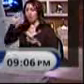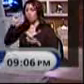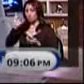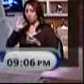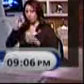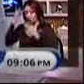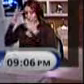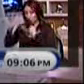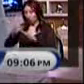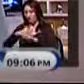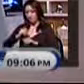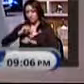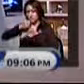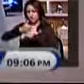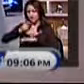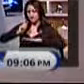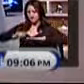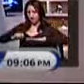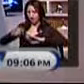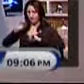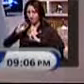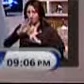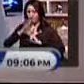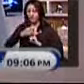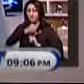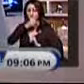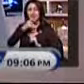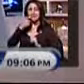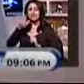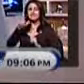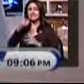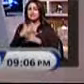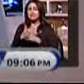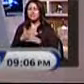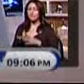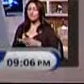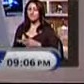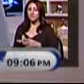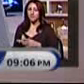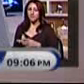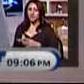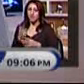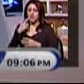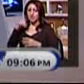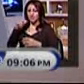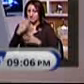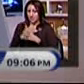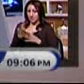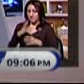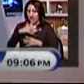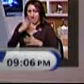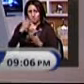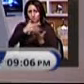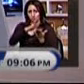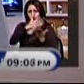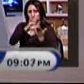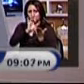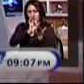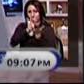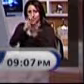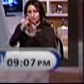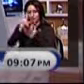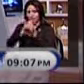الخطوره. لا انا عايز اسمع تصورك انت لفكره، اذا ان صح التعبير، تطهير القضاء، كيف تراك كاديب؟ لا انا قلت اصلاح